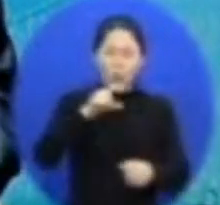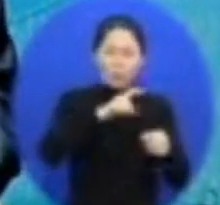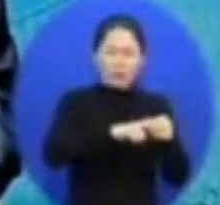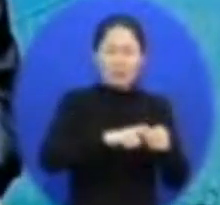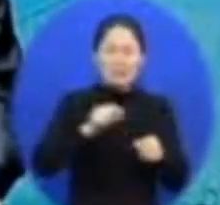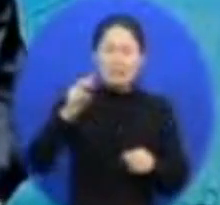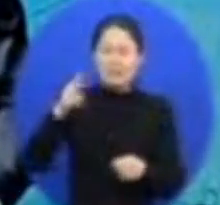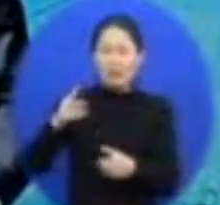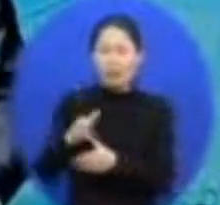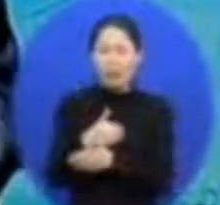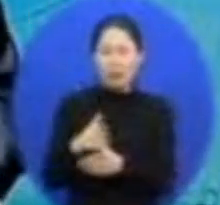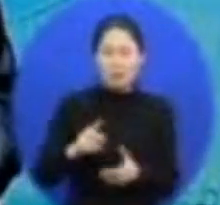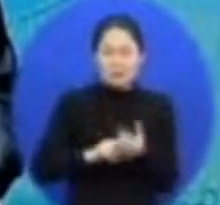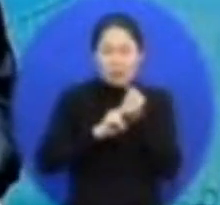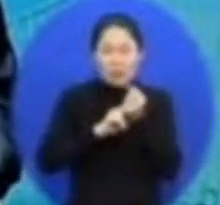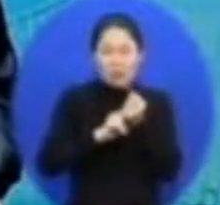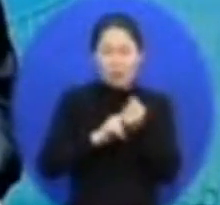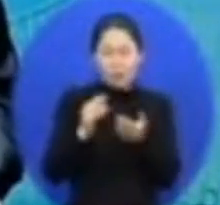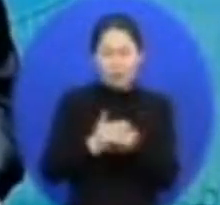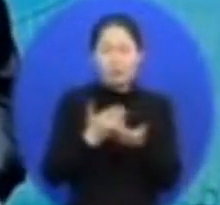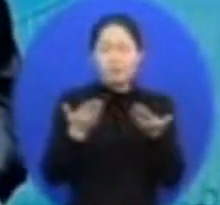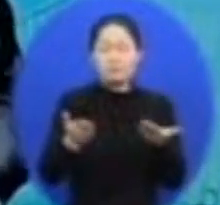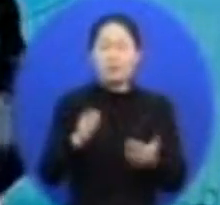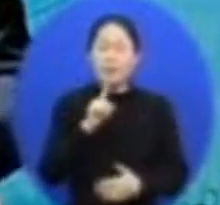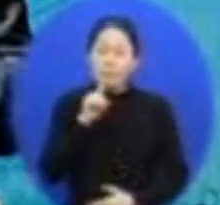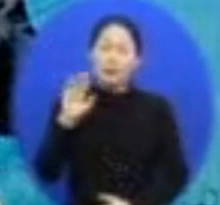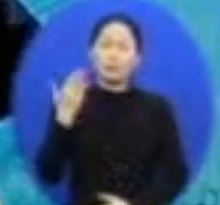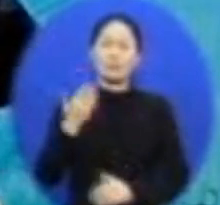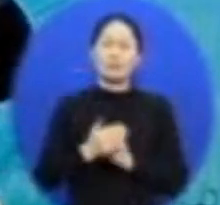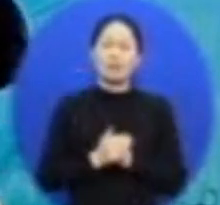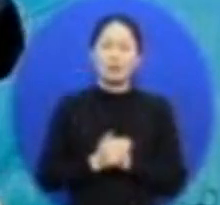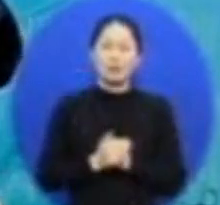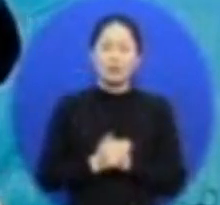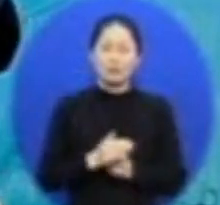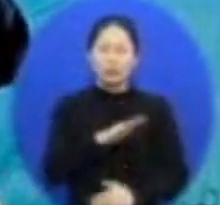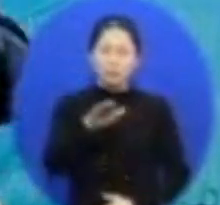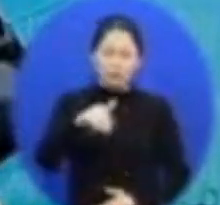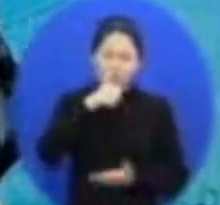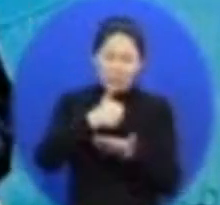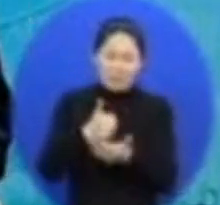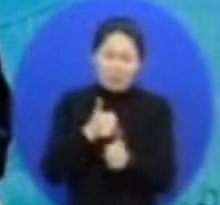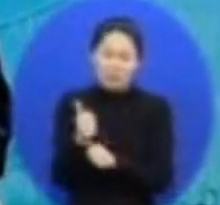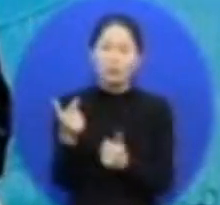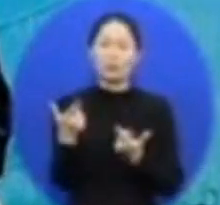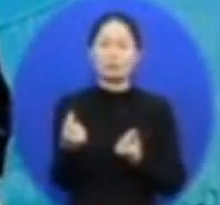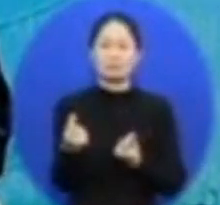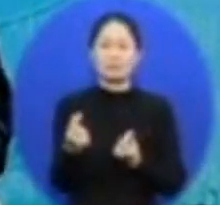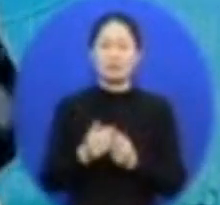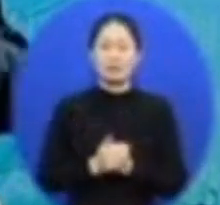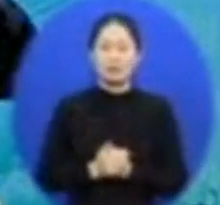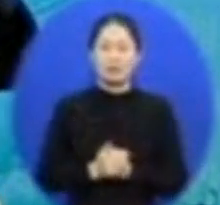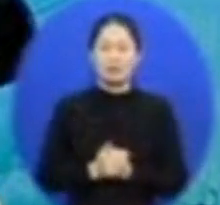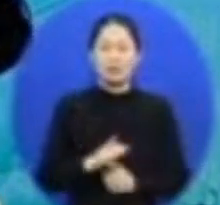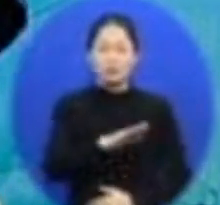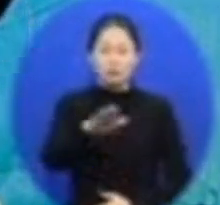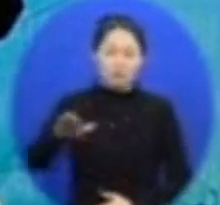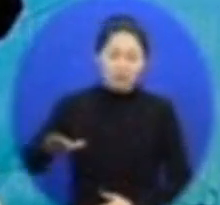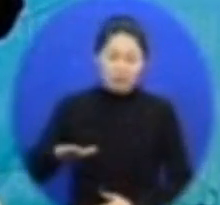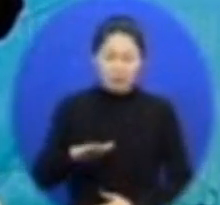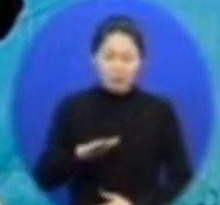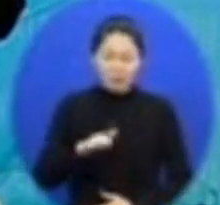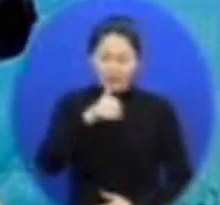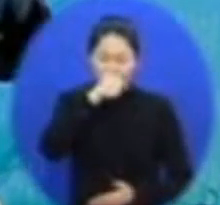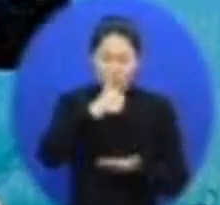줘 그러면 말 되는 거죠 죄를 이기는 것도 마찬가지에요 우리에게 죄를